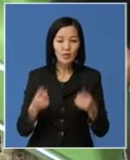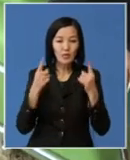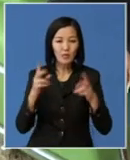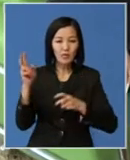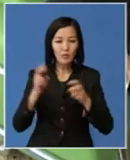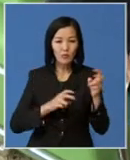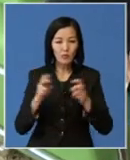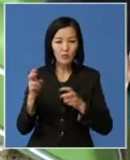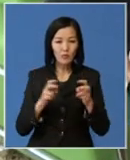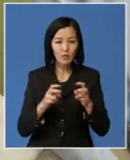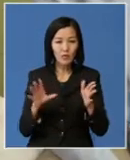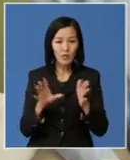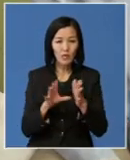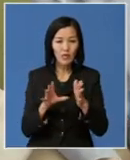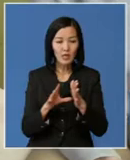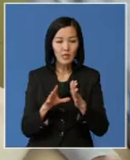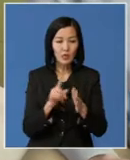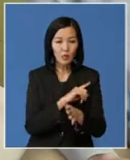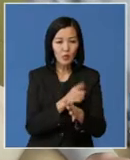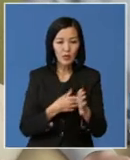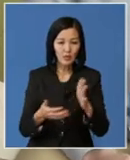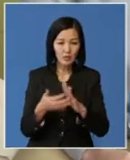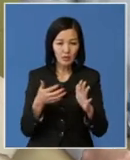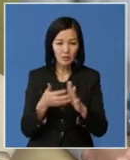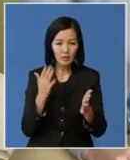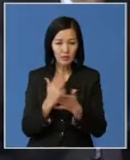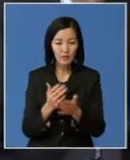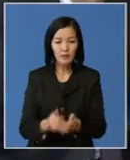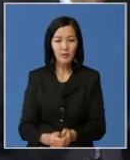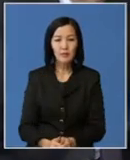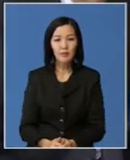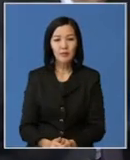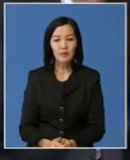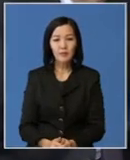өндіріс ошақтары электр қуатынан тапшылық көріп отырғандарын жеткізді.